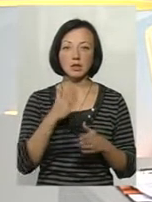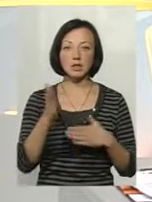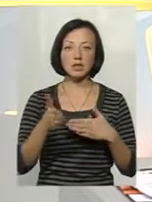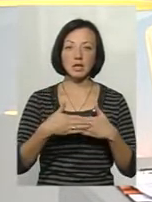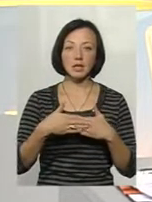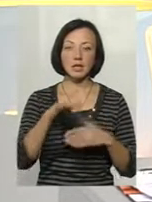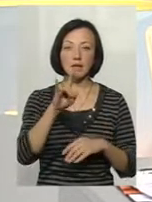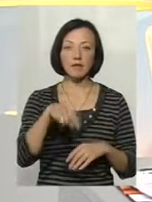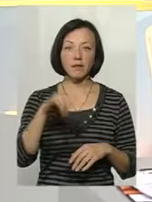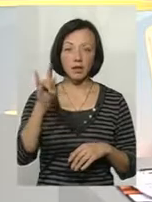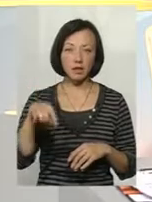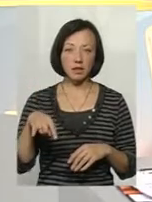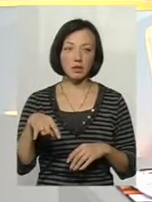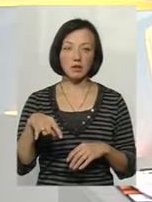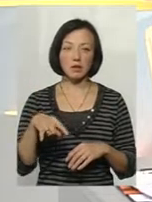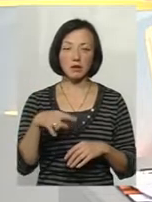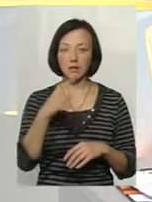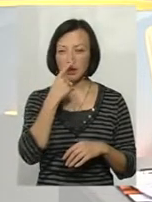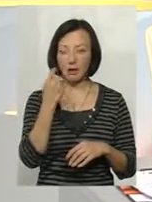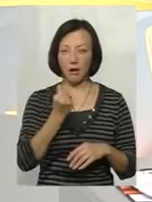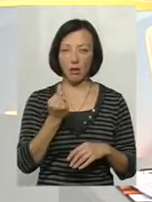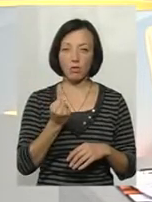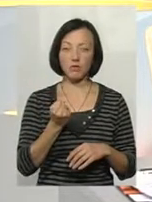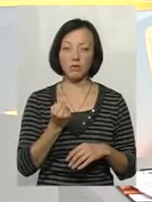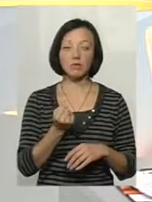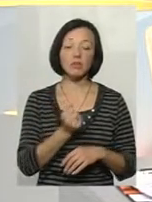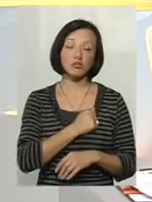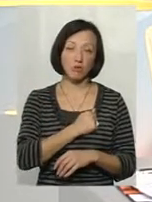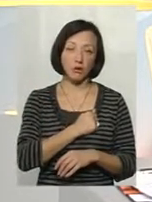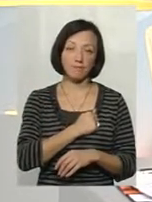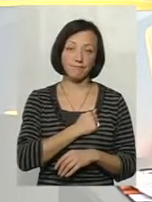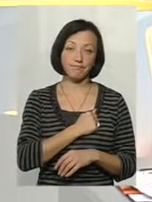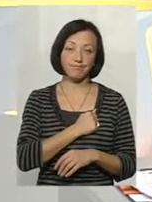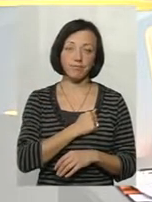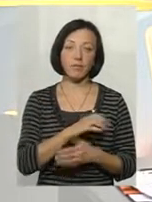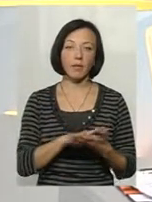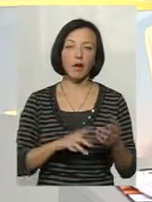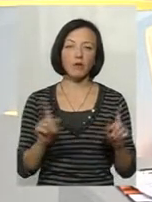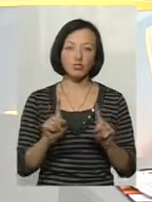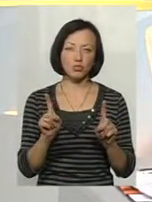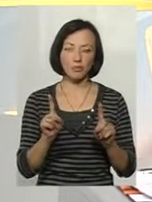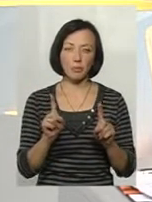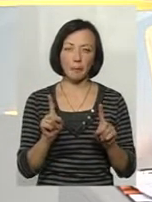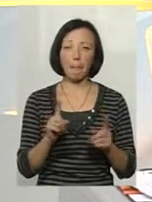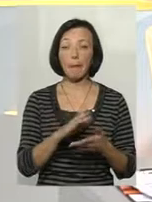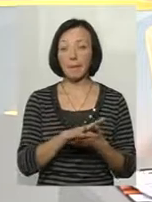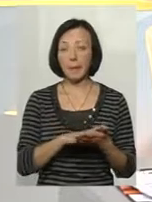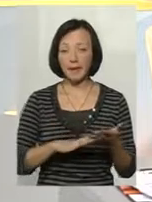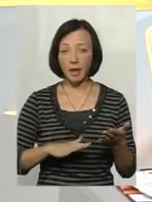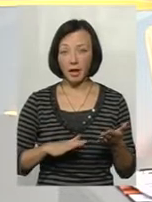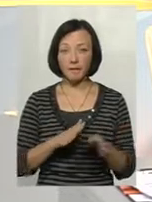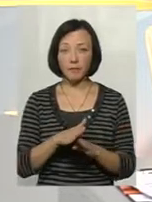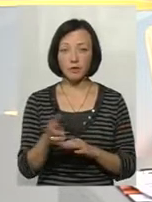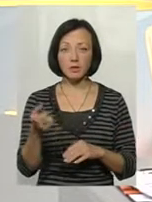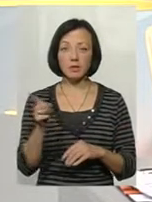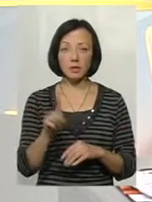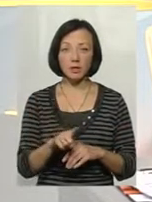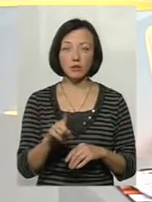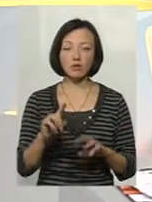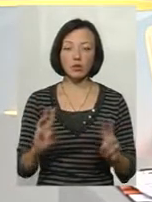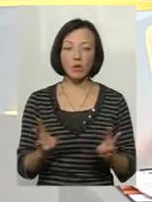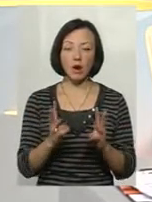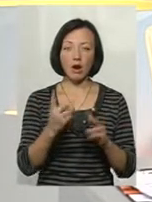холодно, вікна, наглухо. На жаль. І що далі відбувається? А далі відбувається те, що для